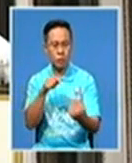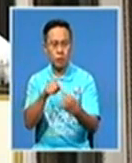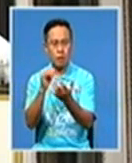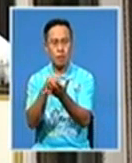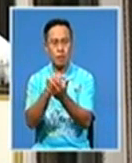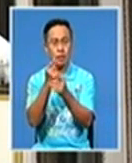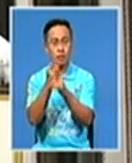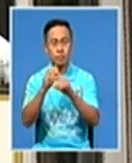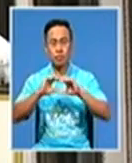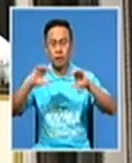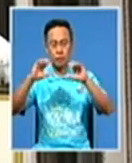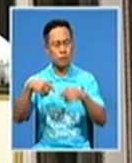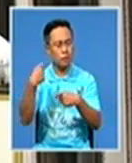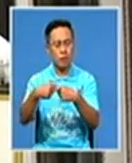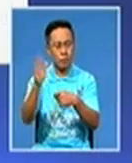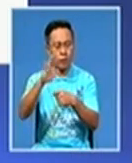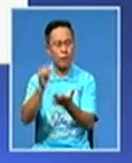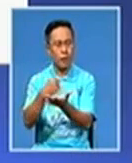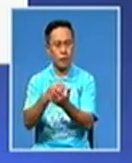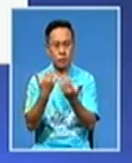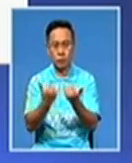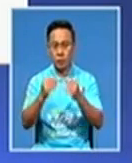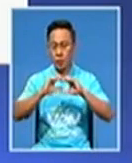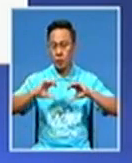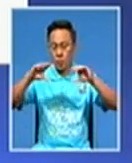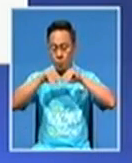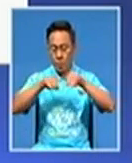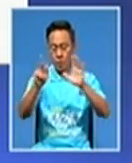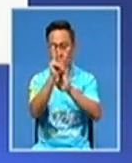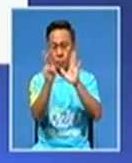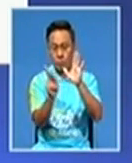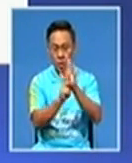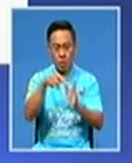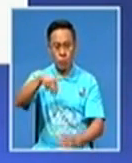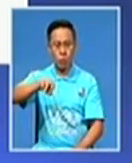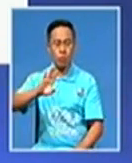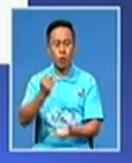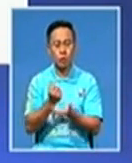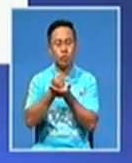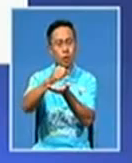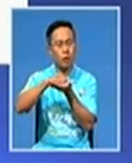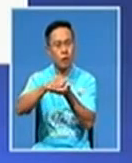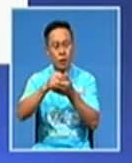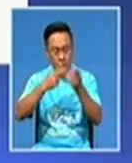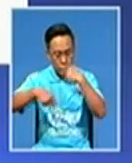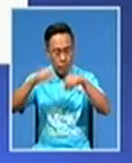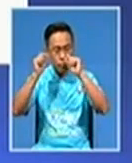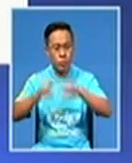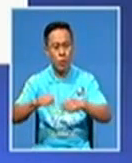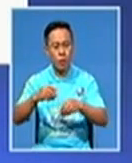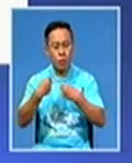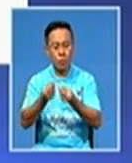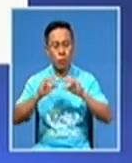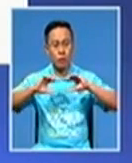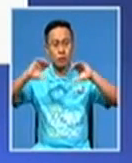ฐที่ไม่ยากจนเกินไปนะครับทั้งนี้รัฐบาลก็ได้ออกพระราชบัญญัติการอำนวยความสะดวกในการพิจารณาอนุญาตของทางราช